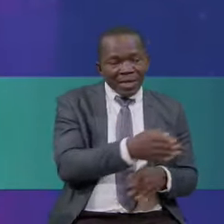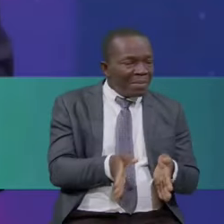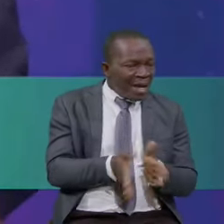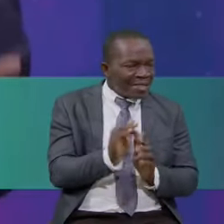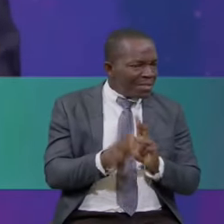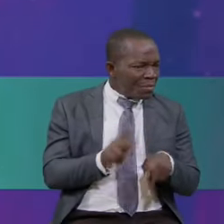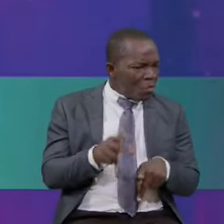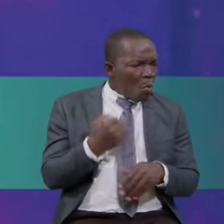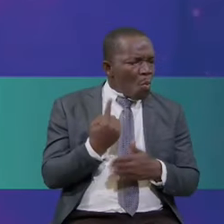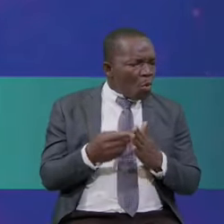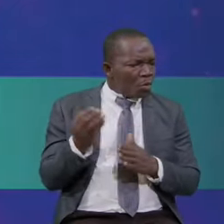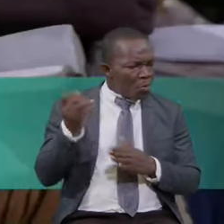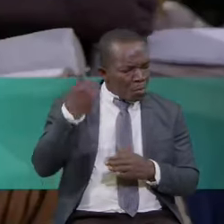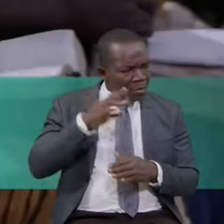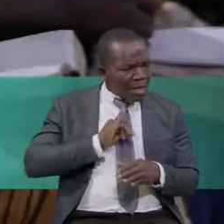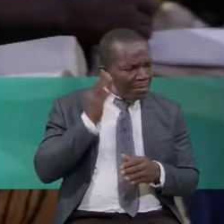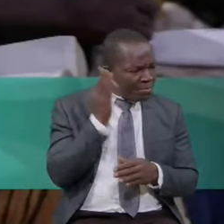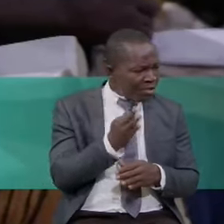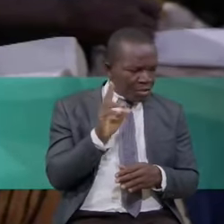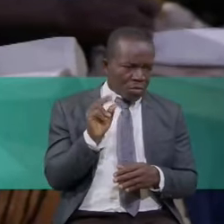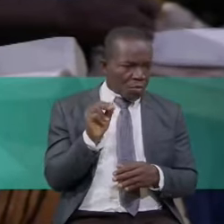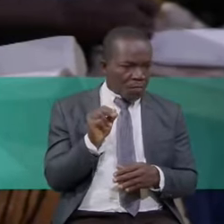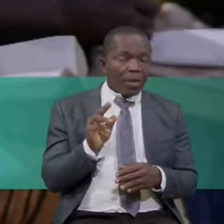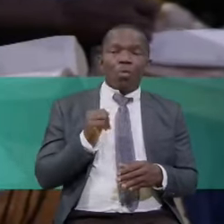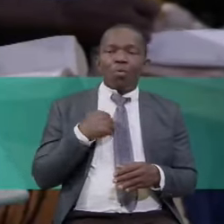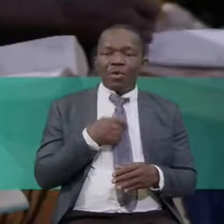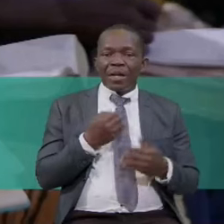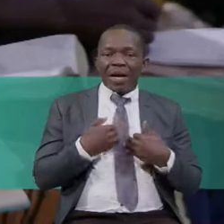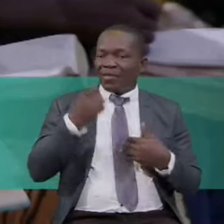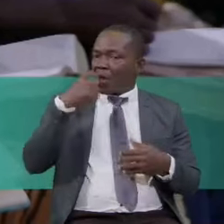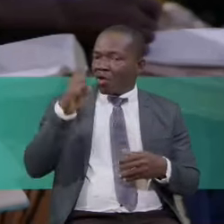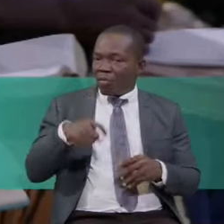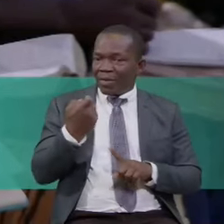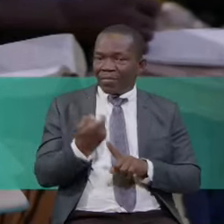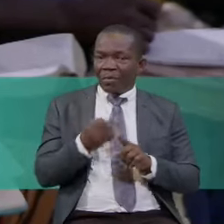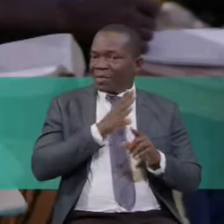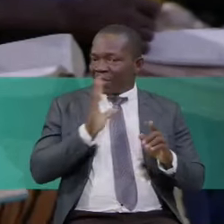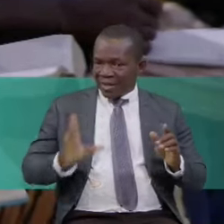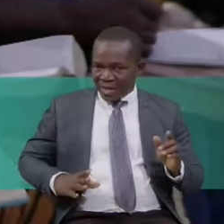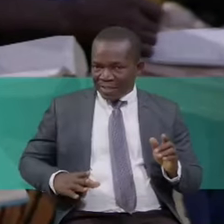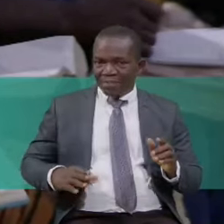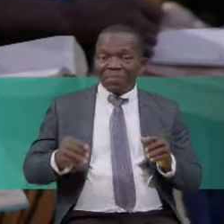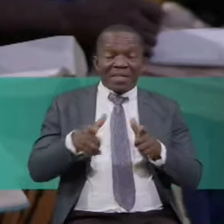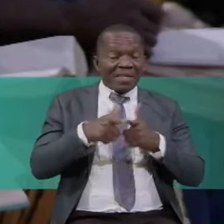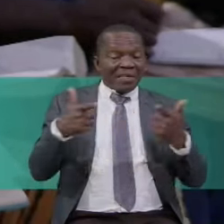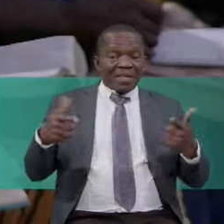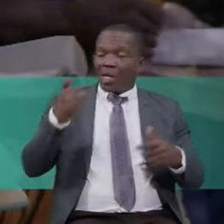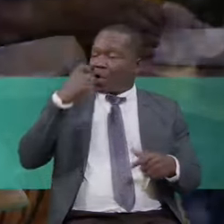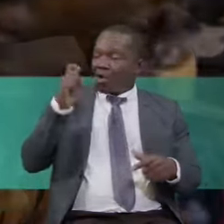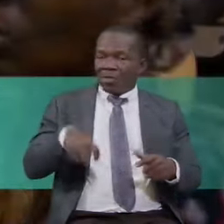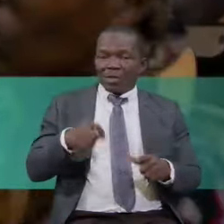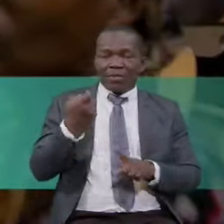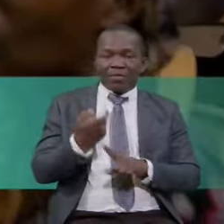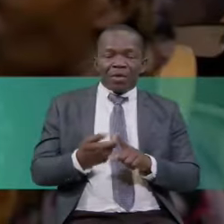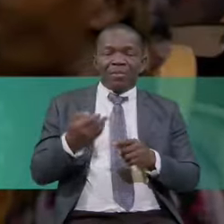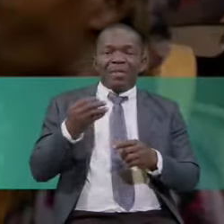mandat nous avons le mandat de la part de Christ le commandement de Christ la Grande Commission venant de Christ et elle